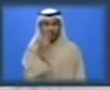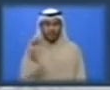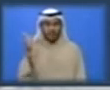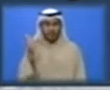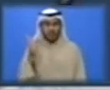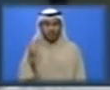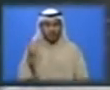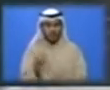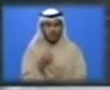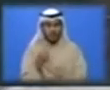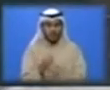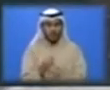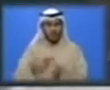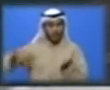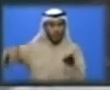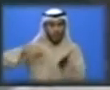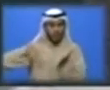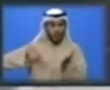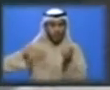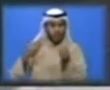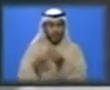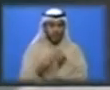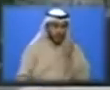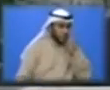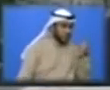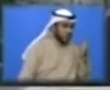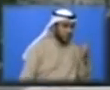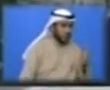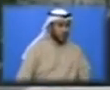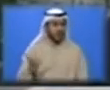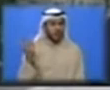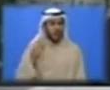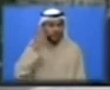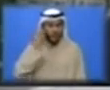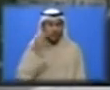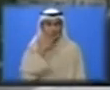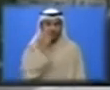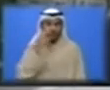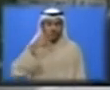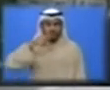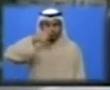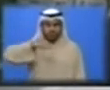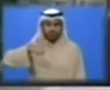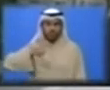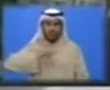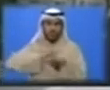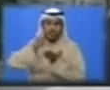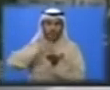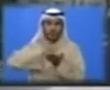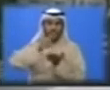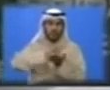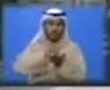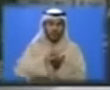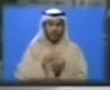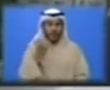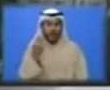2016. عقدنا الصفقة مع شركة الإيرباص لشراء أيضا 25 طائرة، منهم 10 طائرات